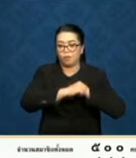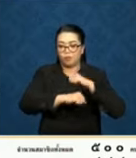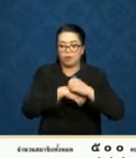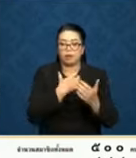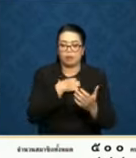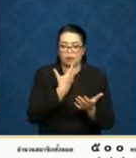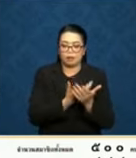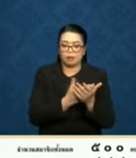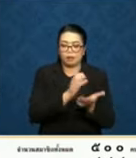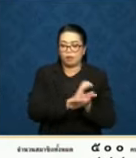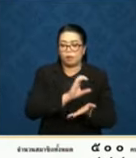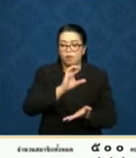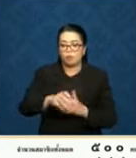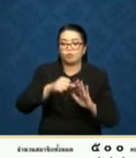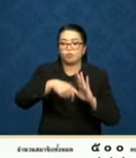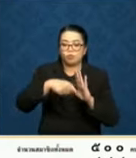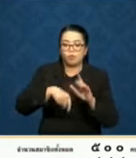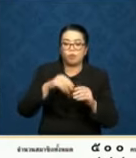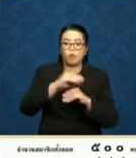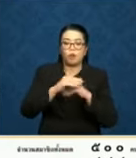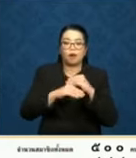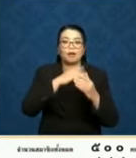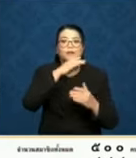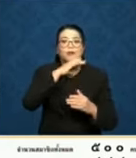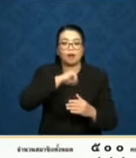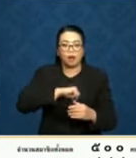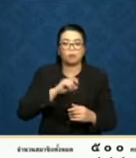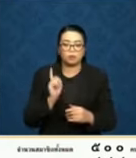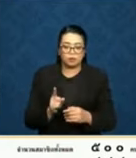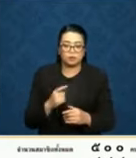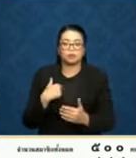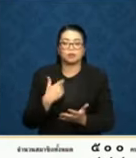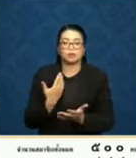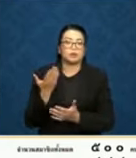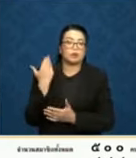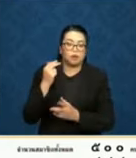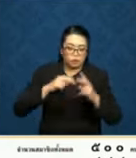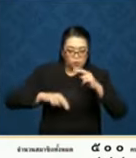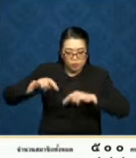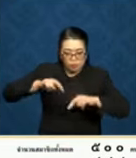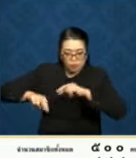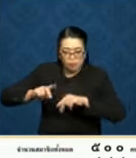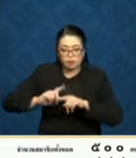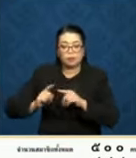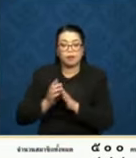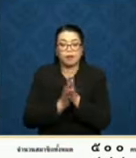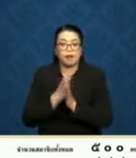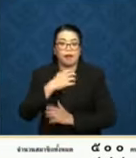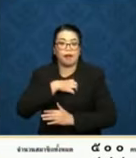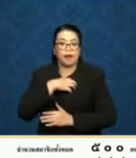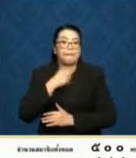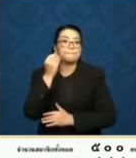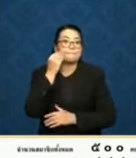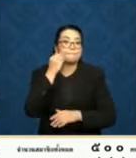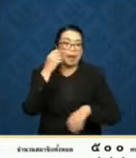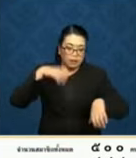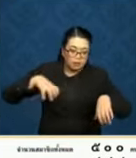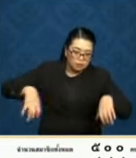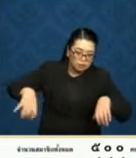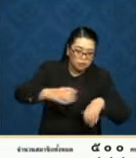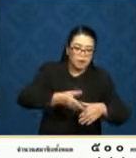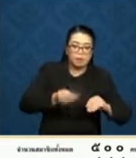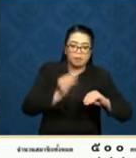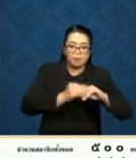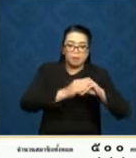ส้องโครงการเดิมมากกวาต้รนวาจรๆแล้วจากการคาดแของต้องการของที่อยู่กบแตไป